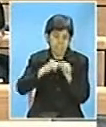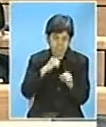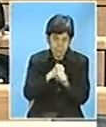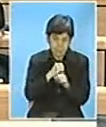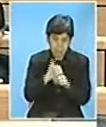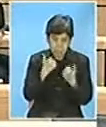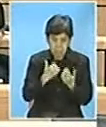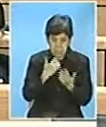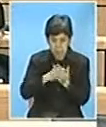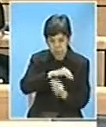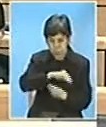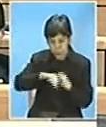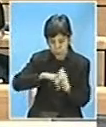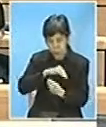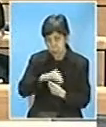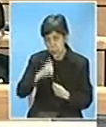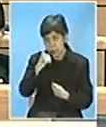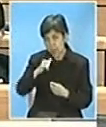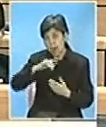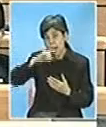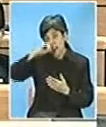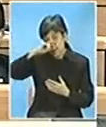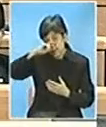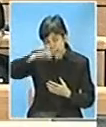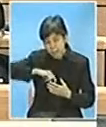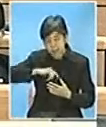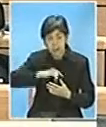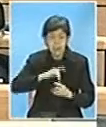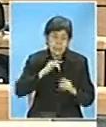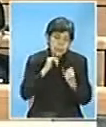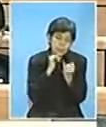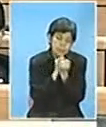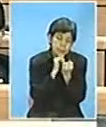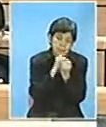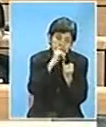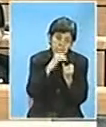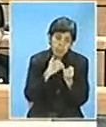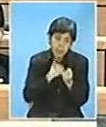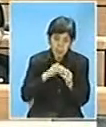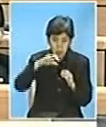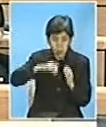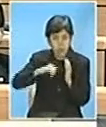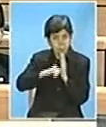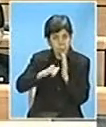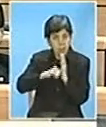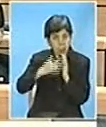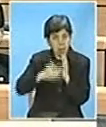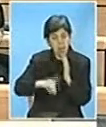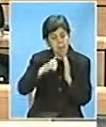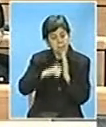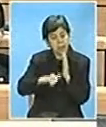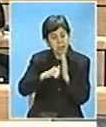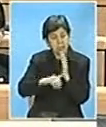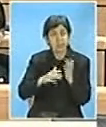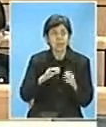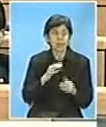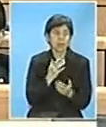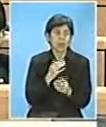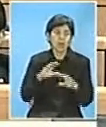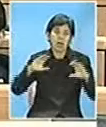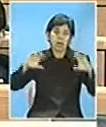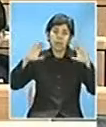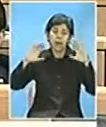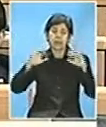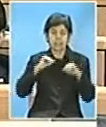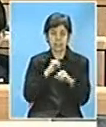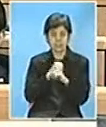เป็นรายได้หลักของประเทศนะครับประเทศเราเองคุ้นเคยนอกเหนือจากภาษีสรรพากรแล้วนะครับภาษีสรรพสามิตเป็นภาษีที่รัฐบาลเ